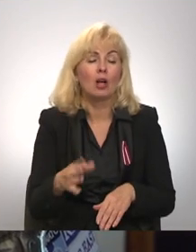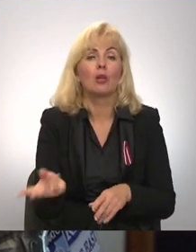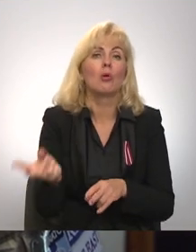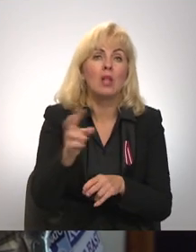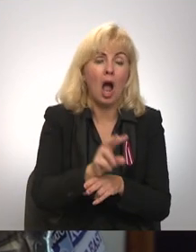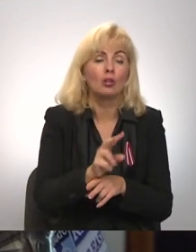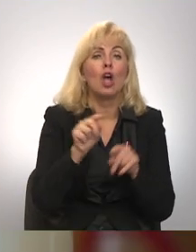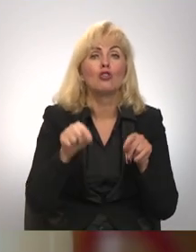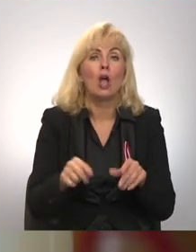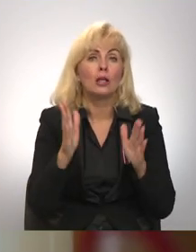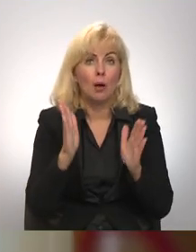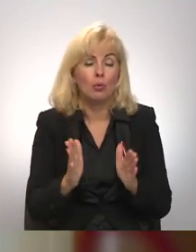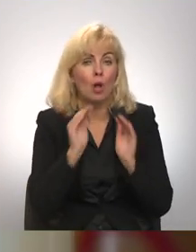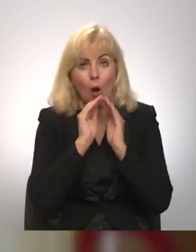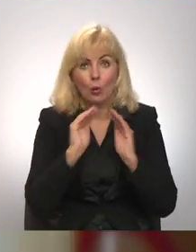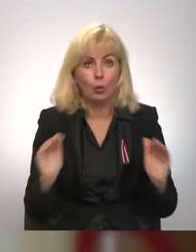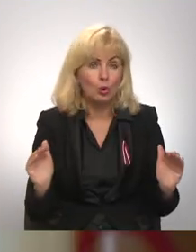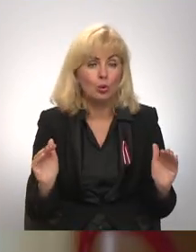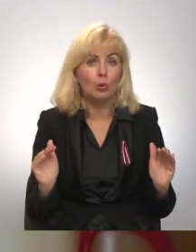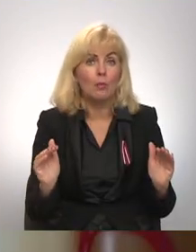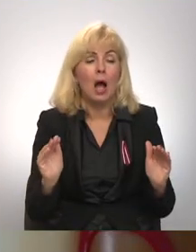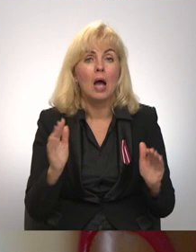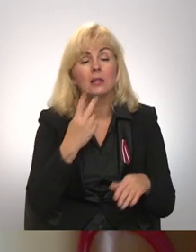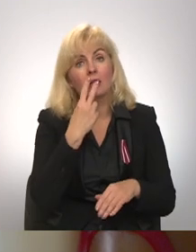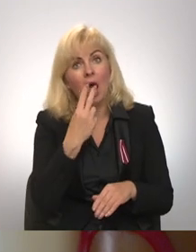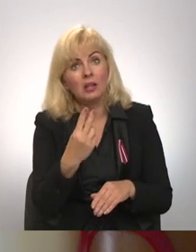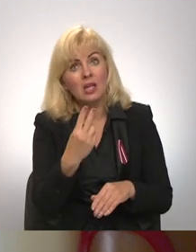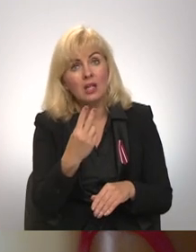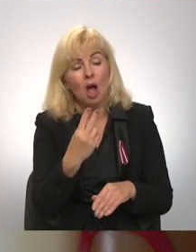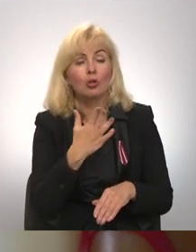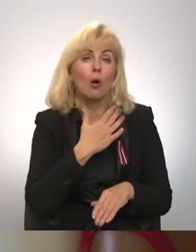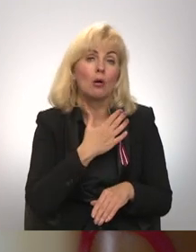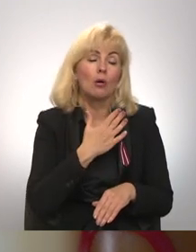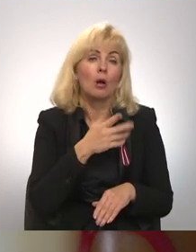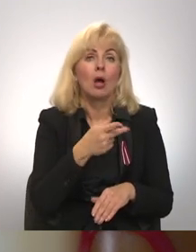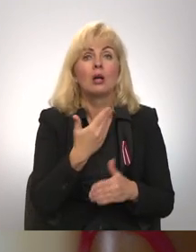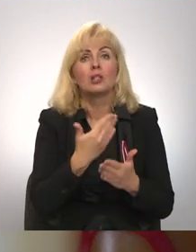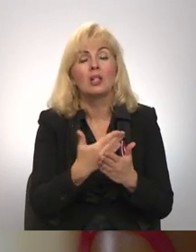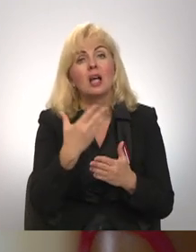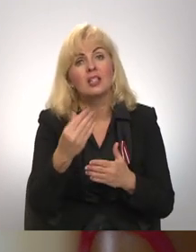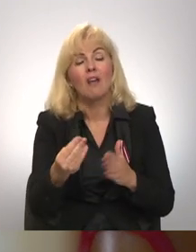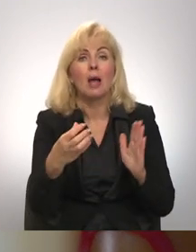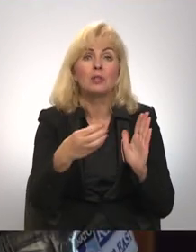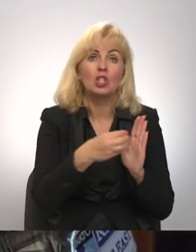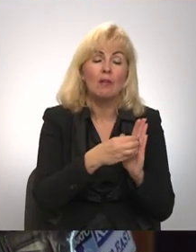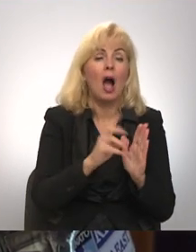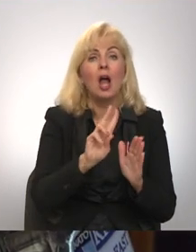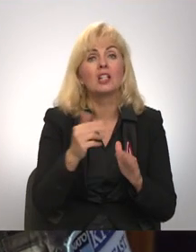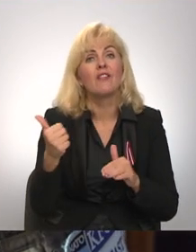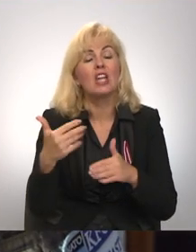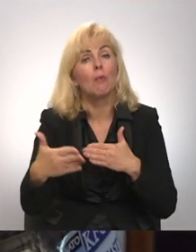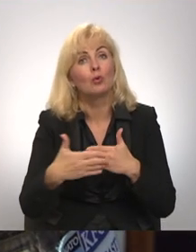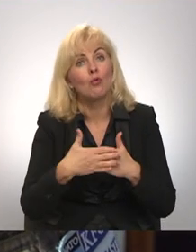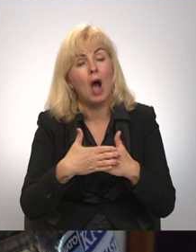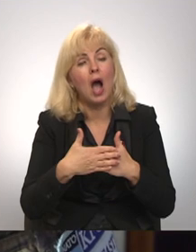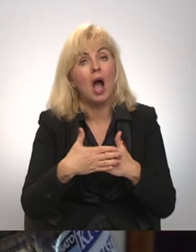nākt, būt šeit, būt klusumā, gan skatīties uz kaut kādiem saviem simboliem, kas viņiem ir tuvāki kā